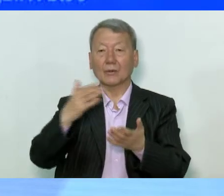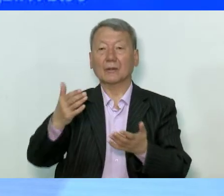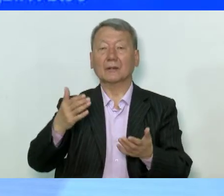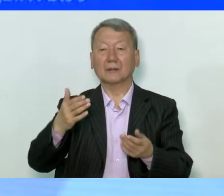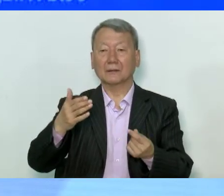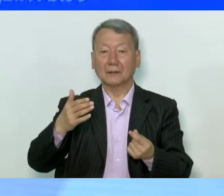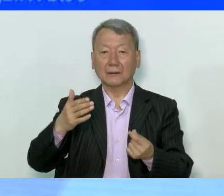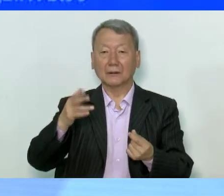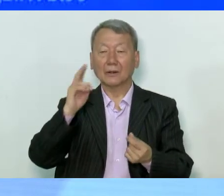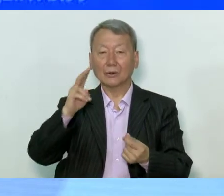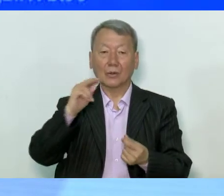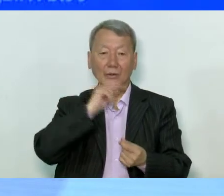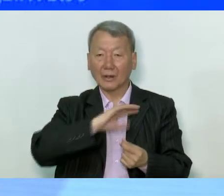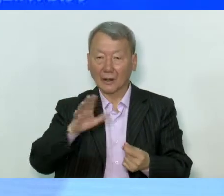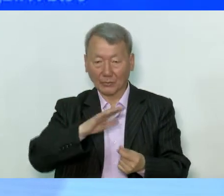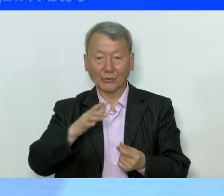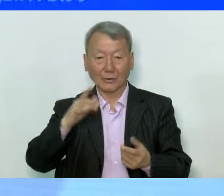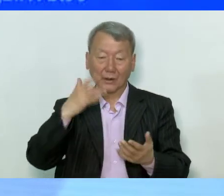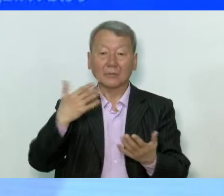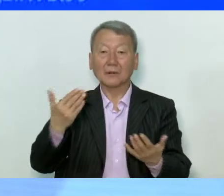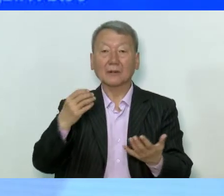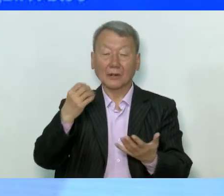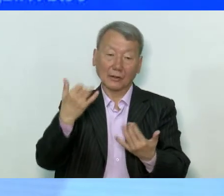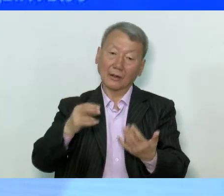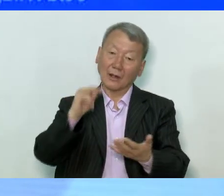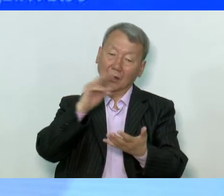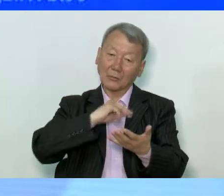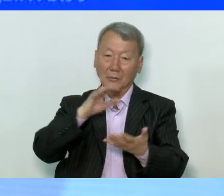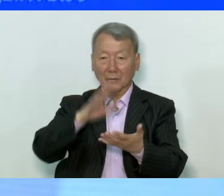дезинфекциялоо иштери токтотулган жокпу, улантылуудабы?